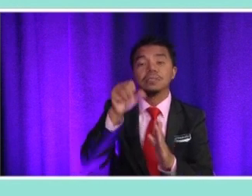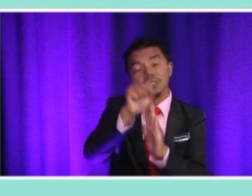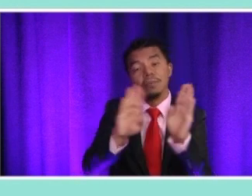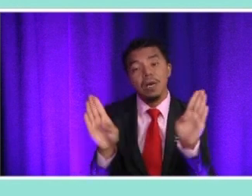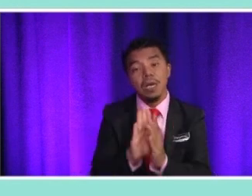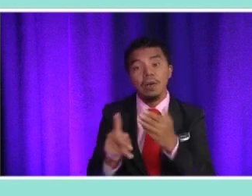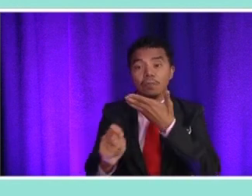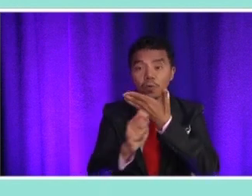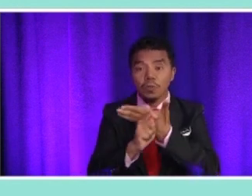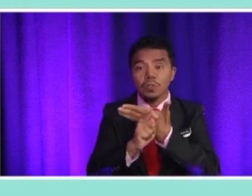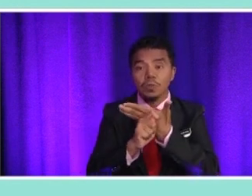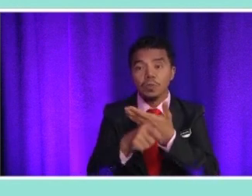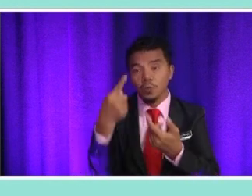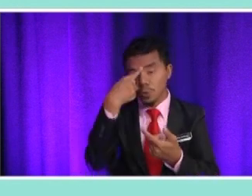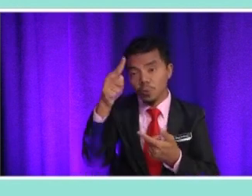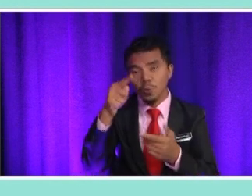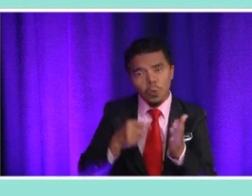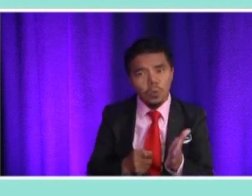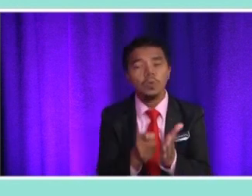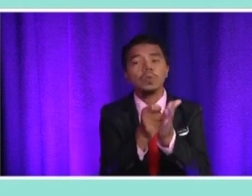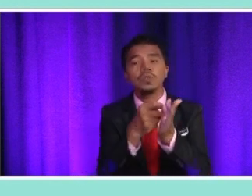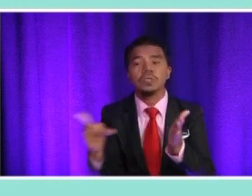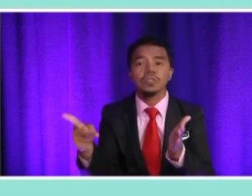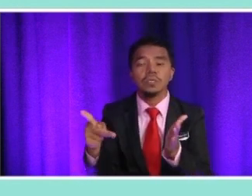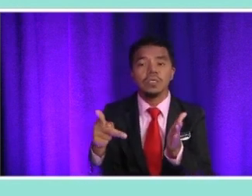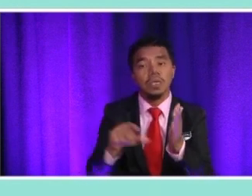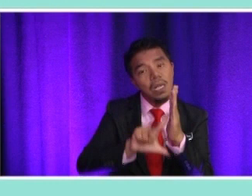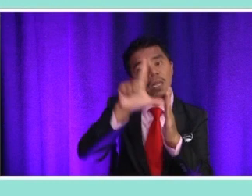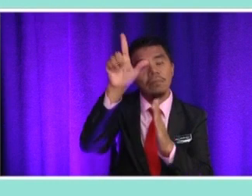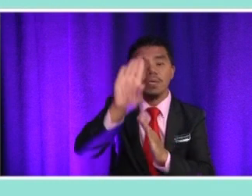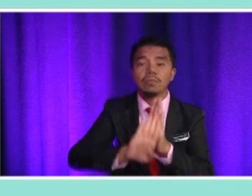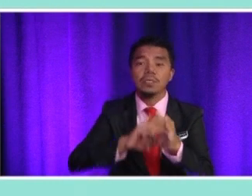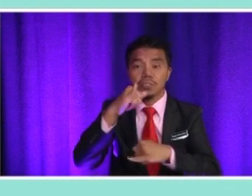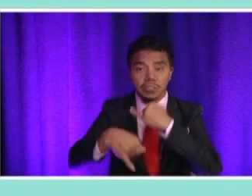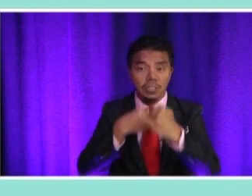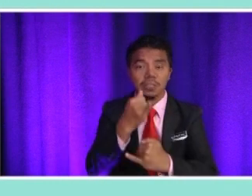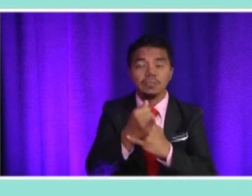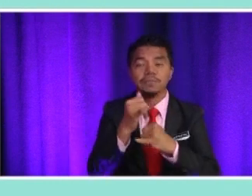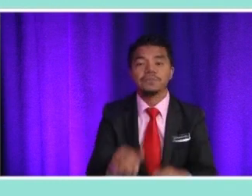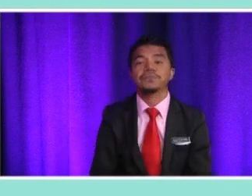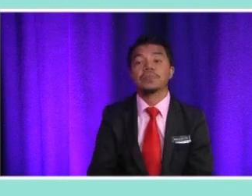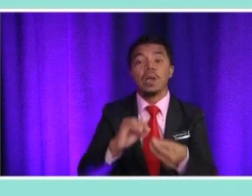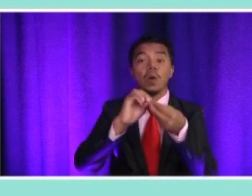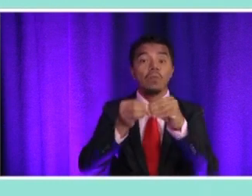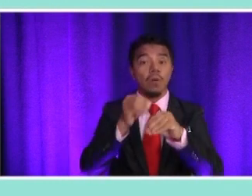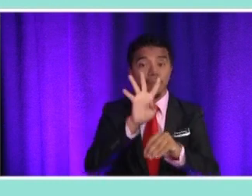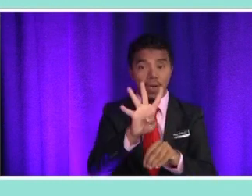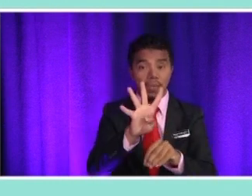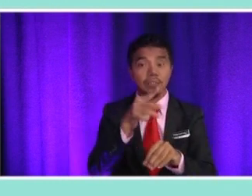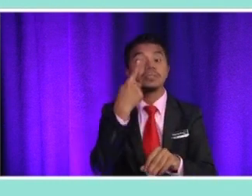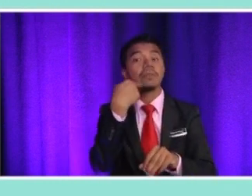tindakan untuk dia meneruskan perniagaannya. Okey, yang keempat, ada siapa nak